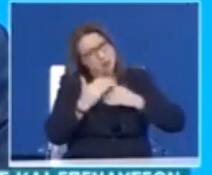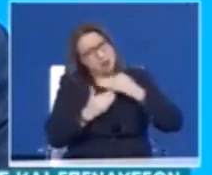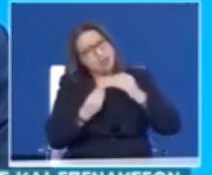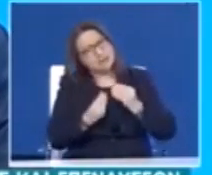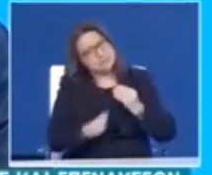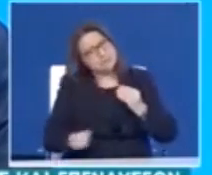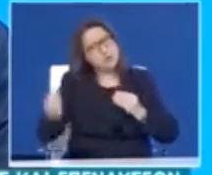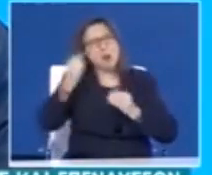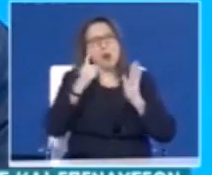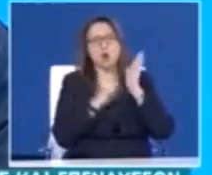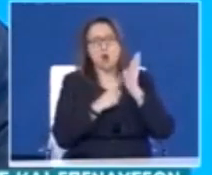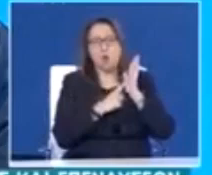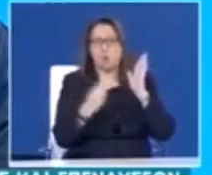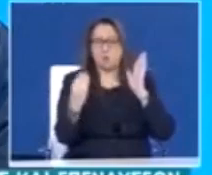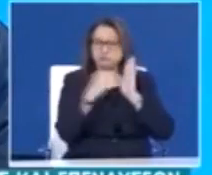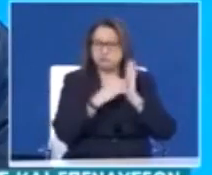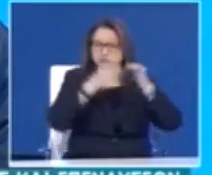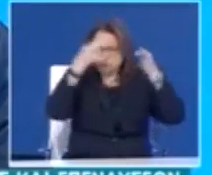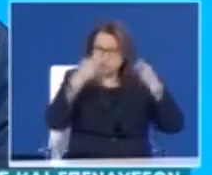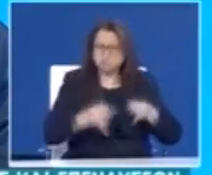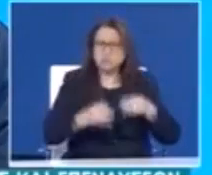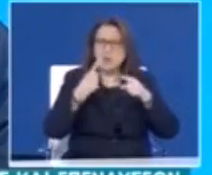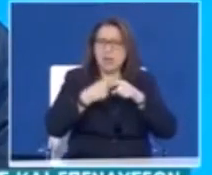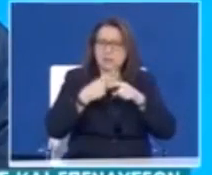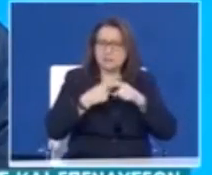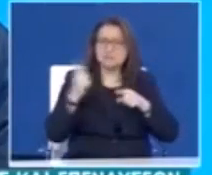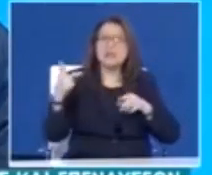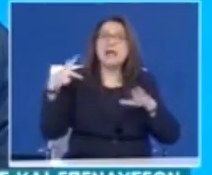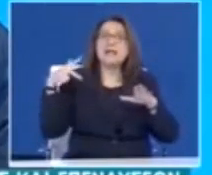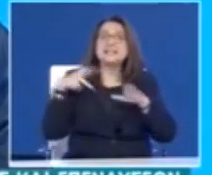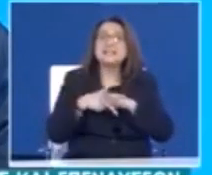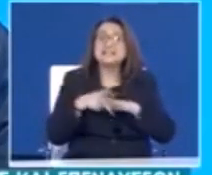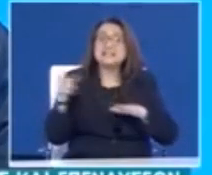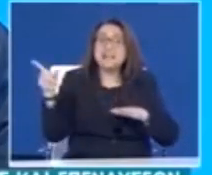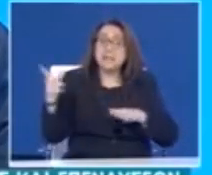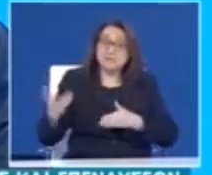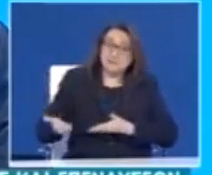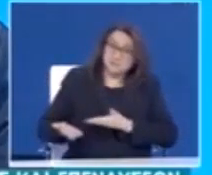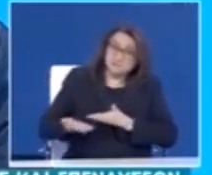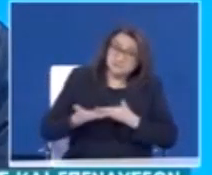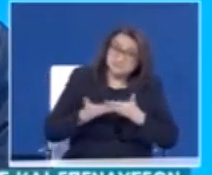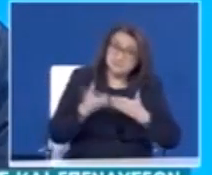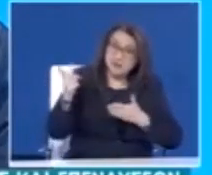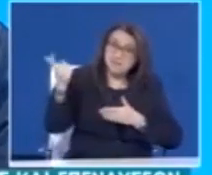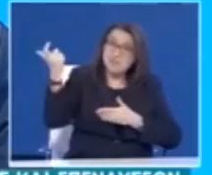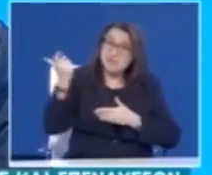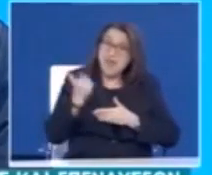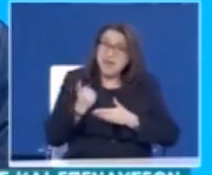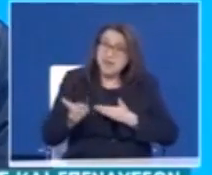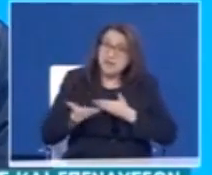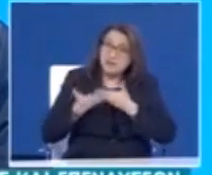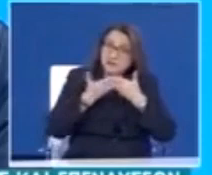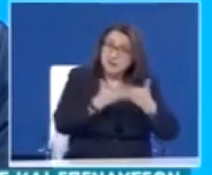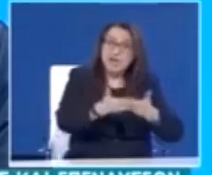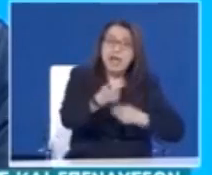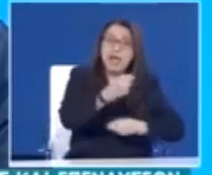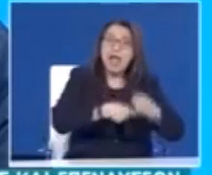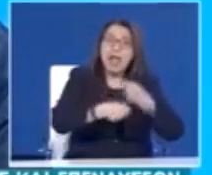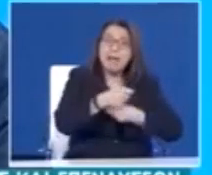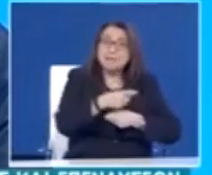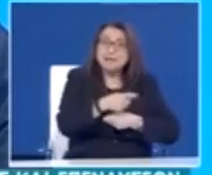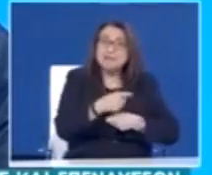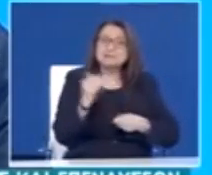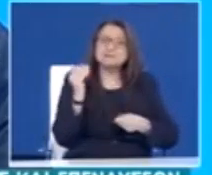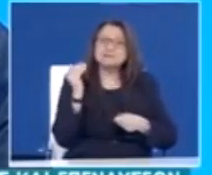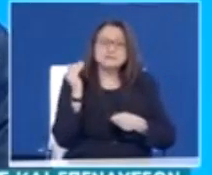τρόπο, η πορεία όπου το τραπεζικό σύστημα παρέχει αυτά τα δάνεια σε επιχειρήσεις της χώρας, η